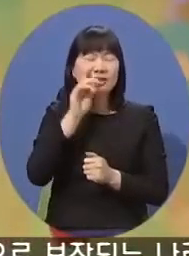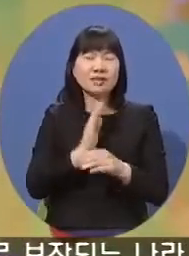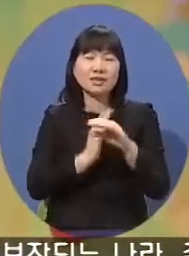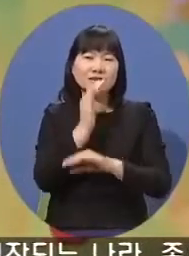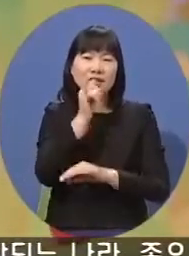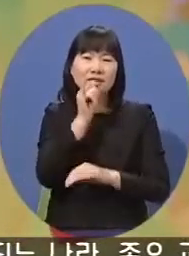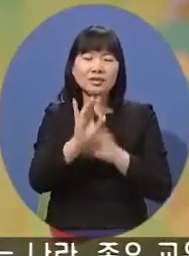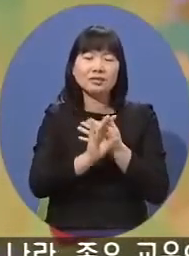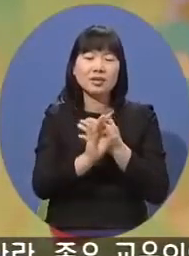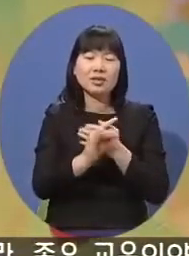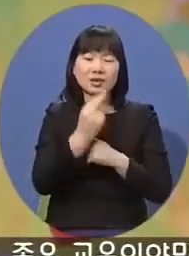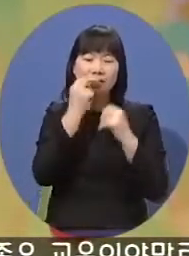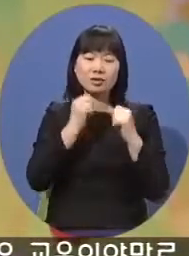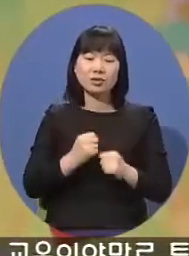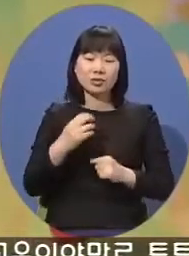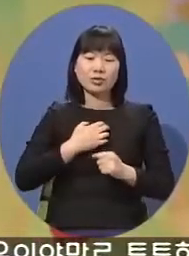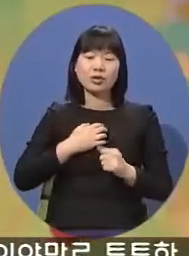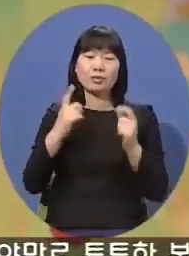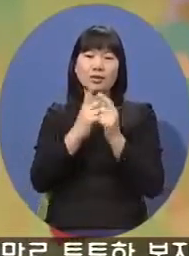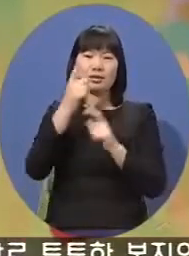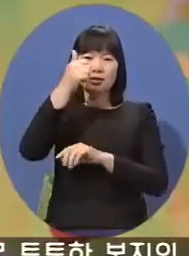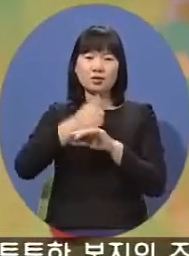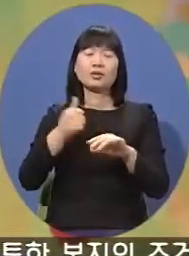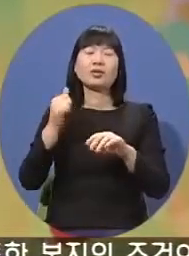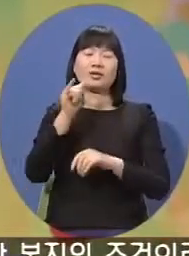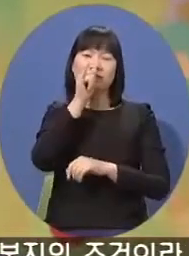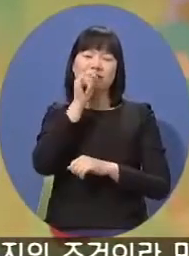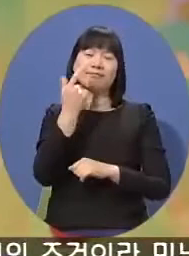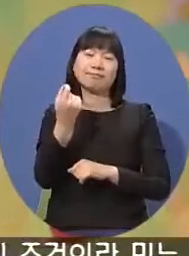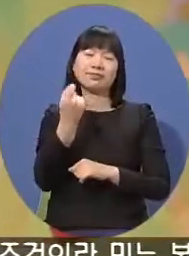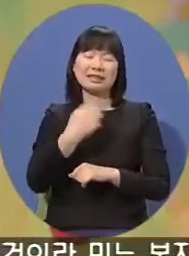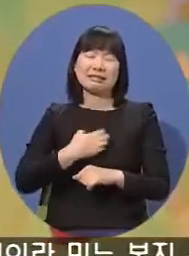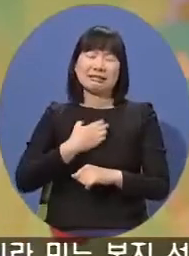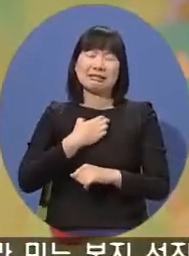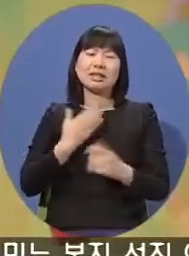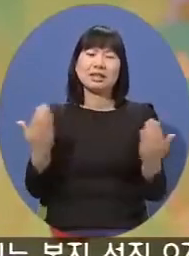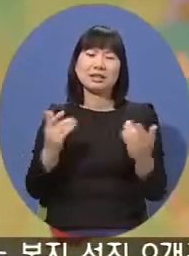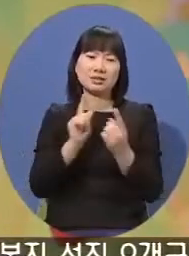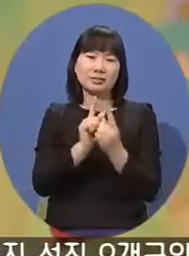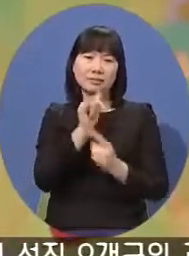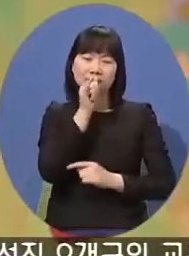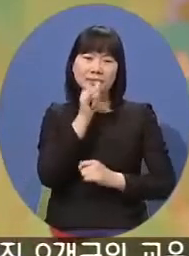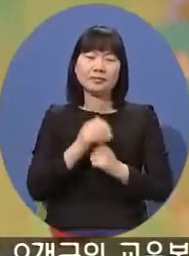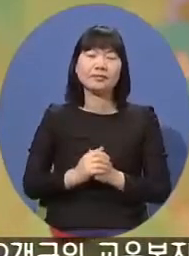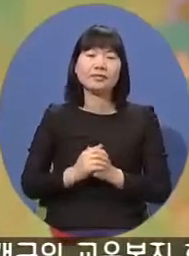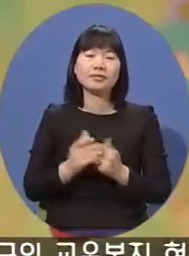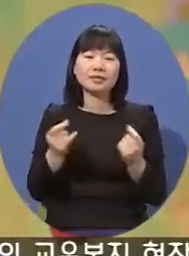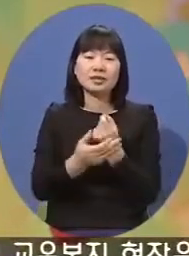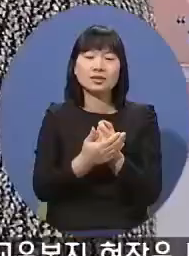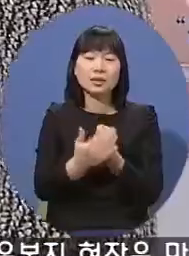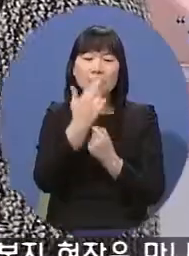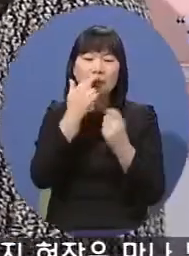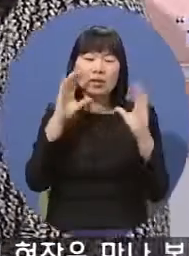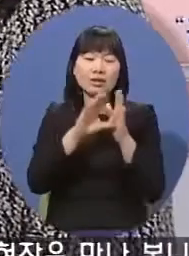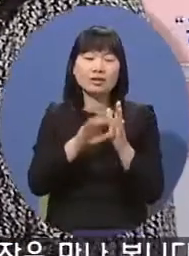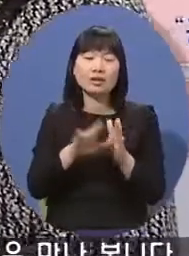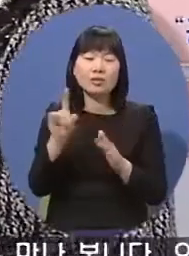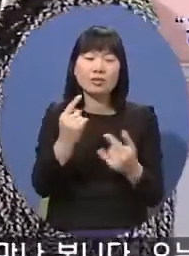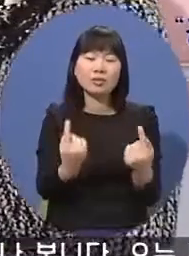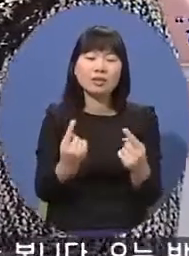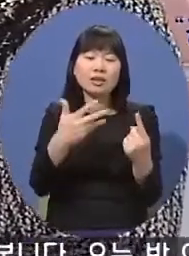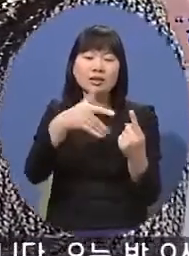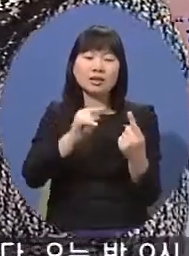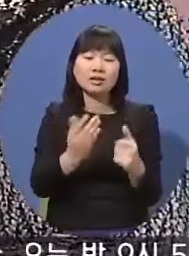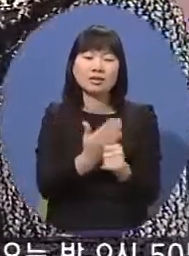지나칠 경우에는 생존을 위협받는 결과를 갖게 되는 끔찍한 일이 생기는 거죠. 그래서 이 영아기에는 무엇보다